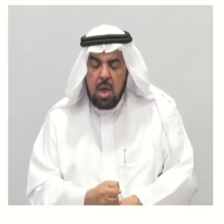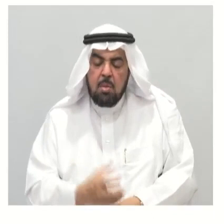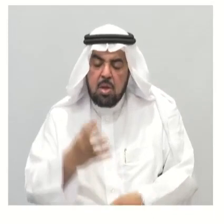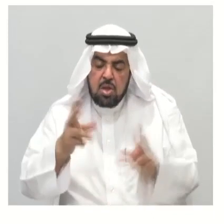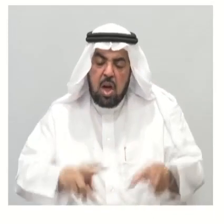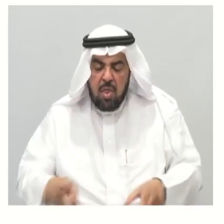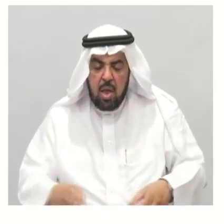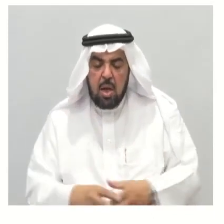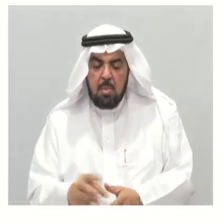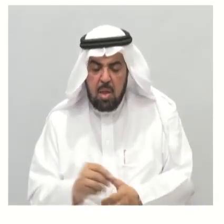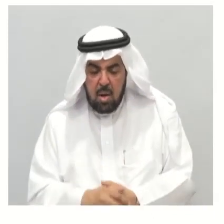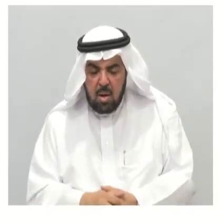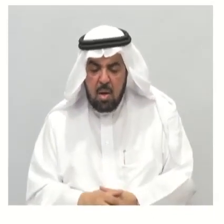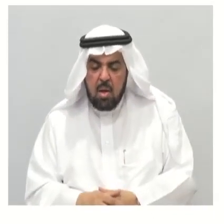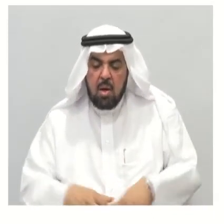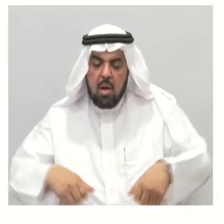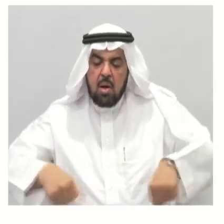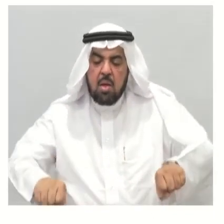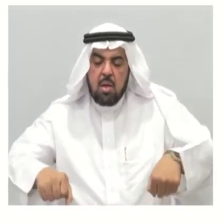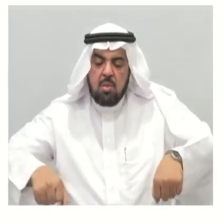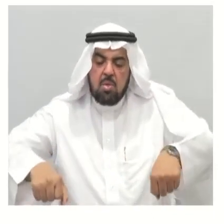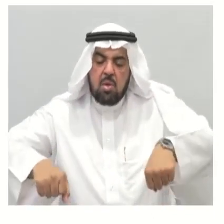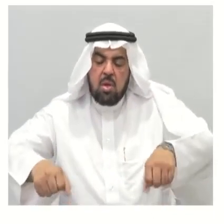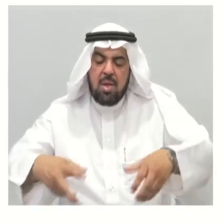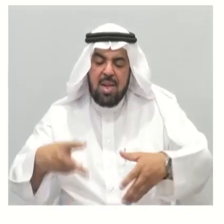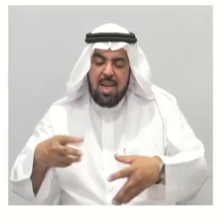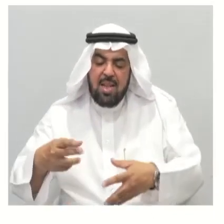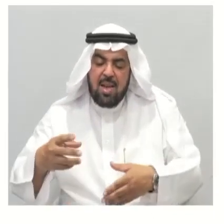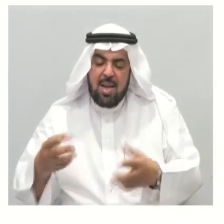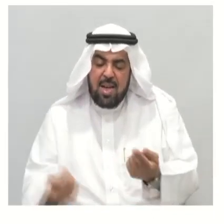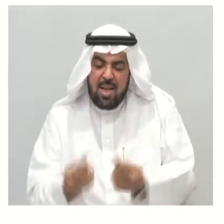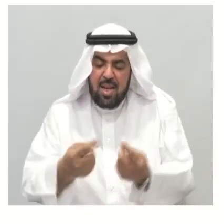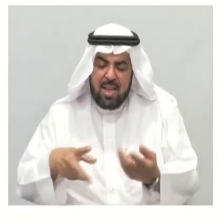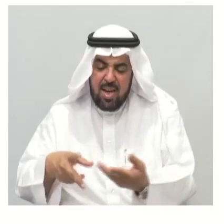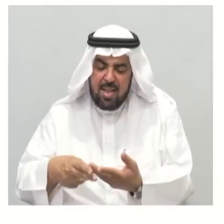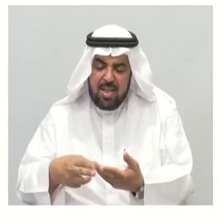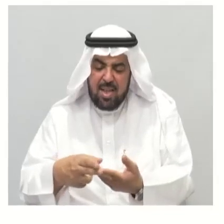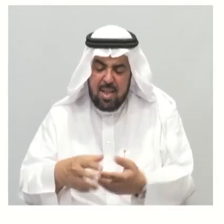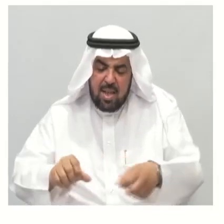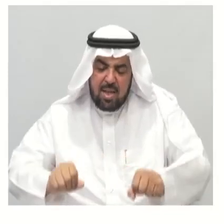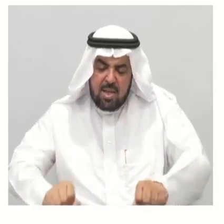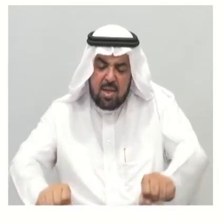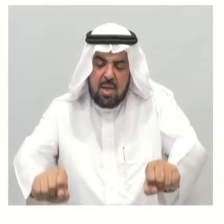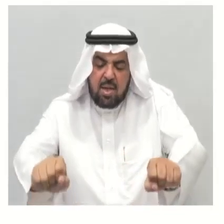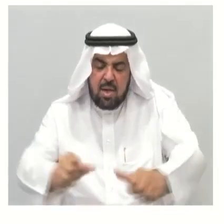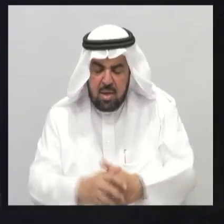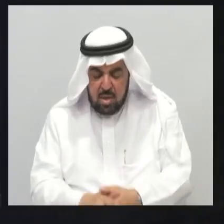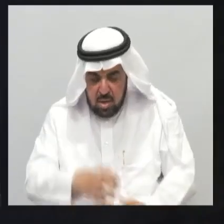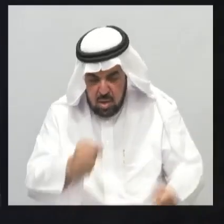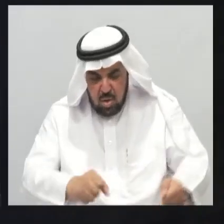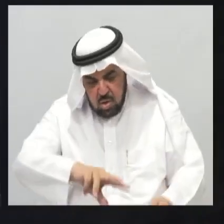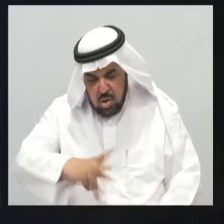منها مثل قطاعة العشب. تخيل أنك تأخذ السيارة وتعمل منها